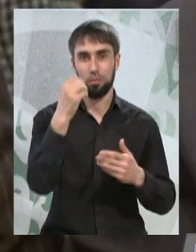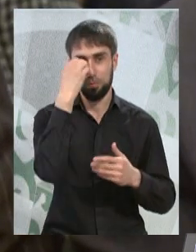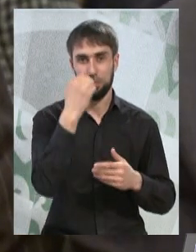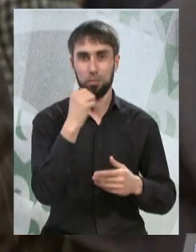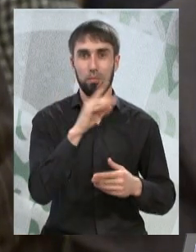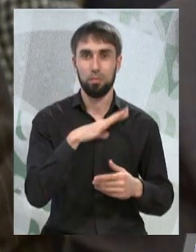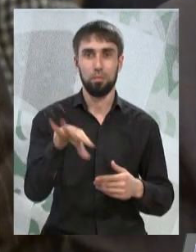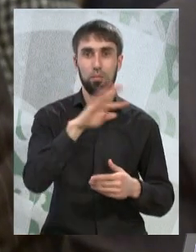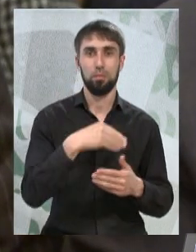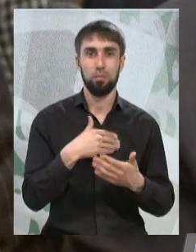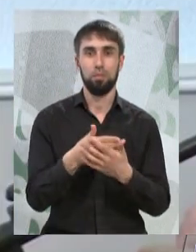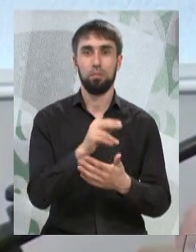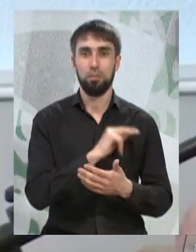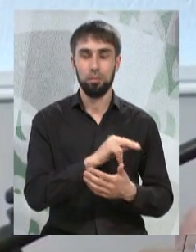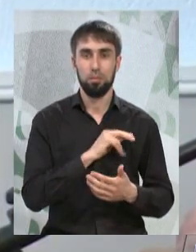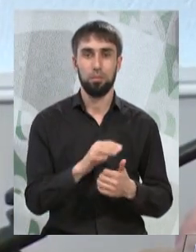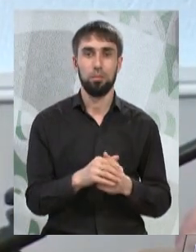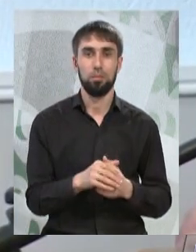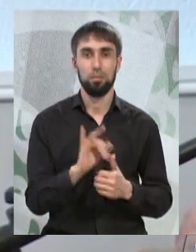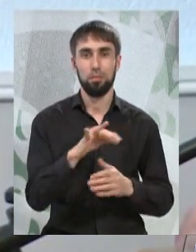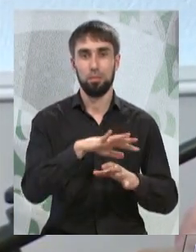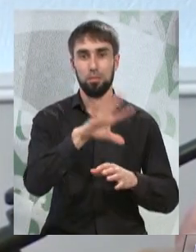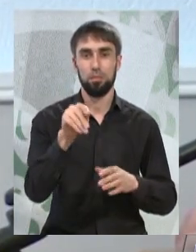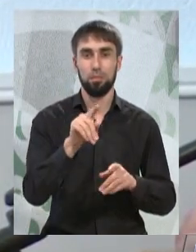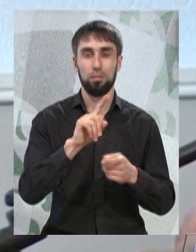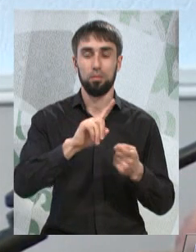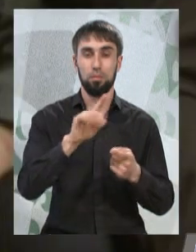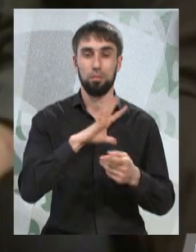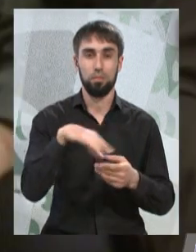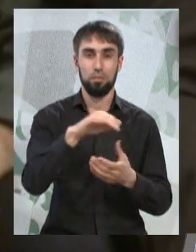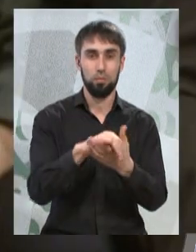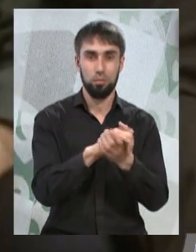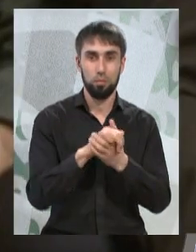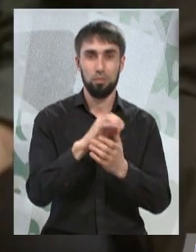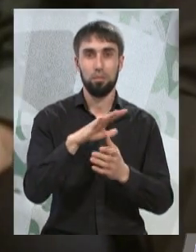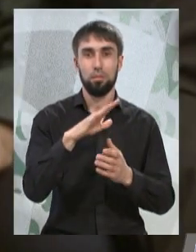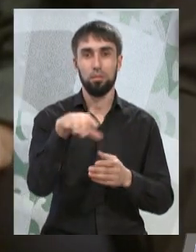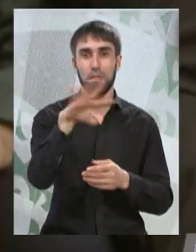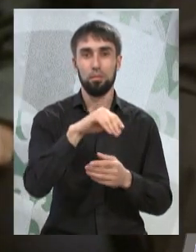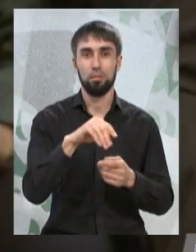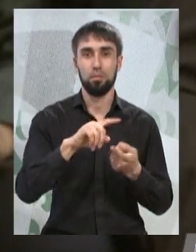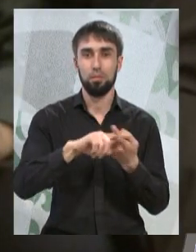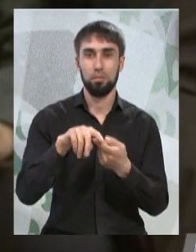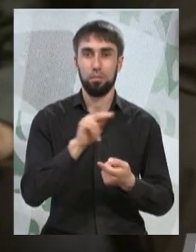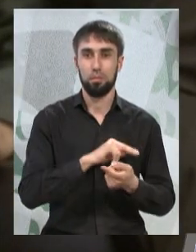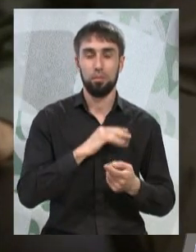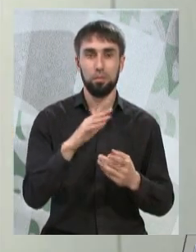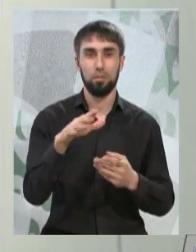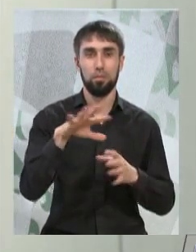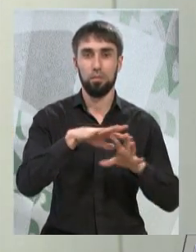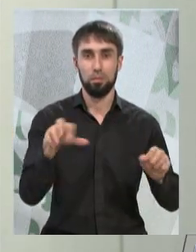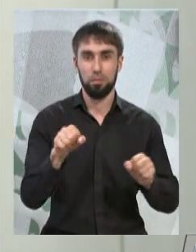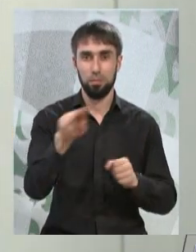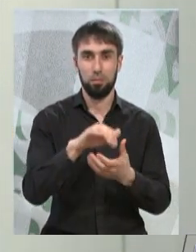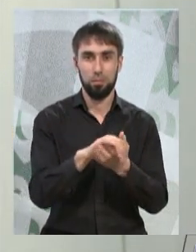слаженной работы всех структур власти. Главная задача на 2020-й – эффективная защита прав, достоинства и